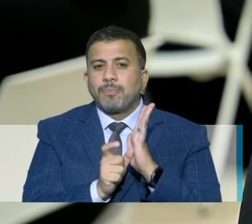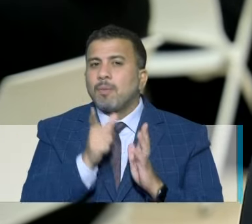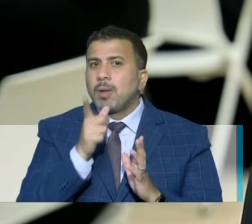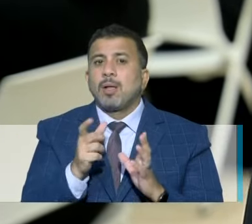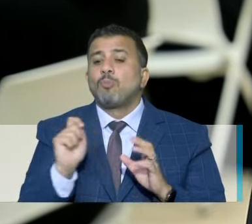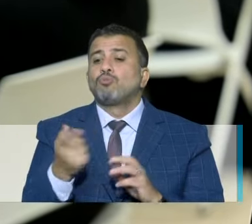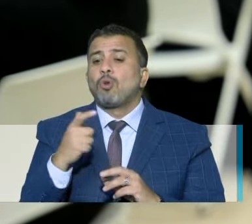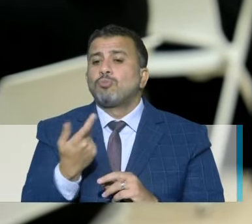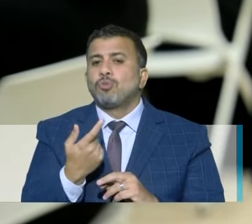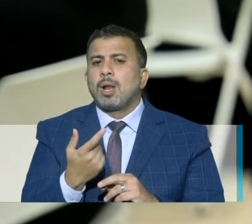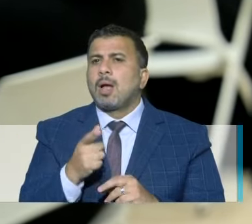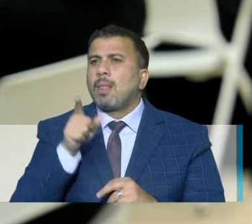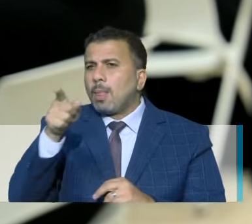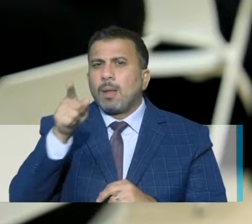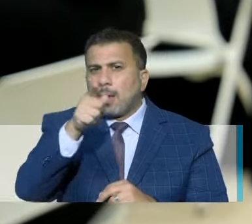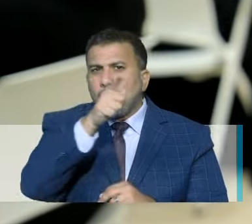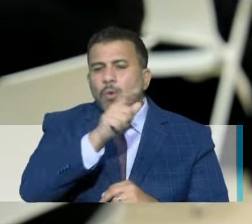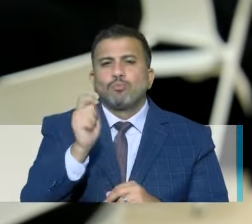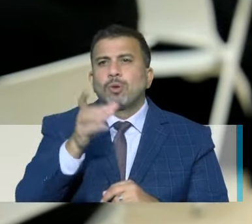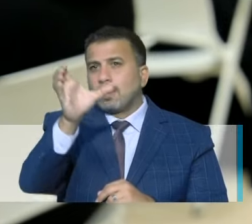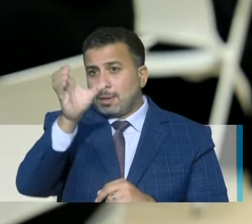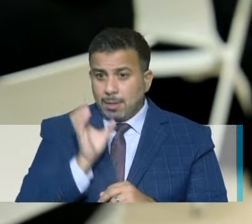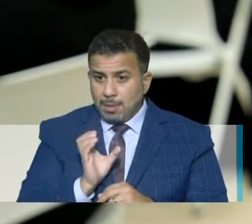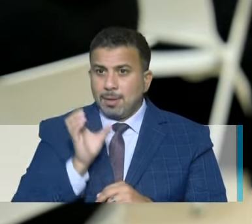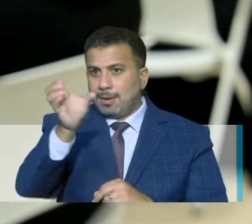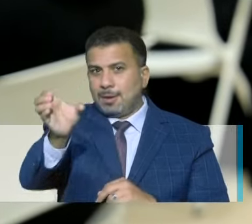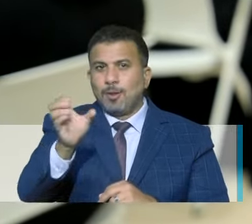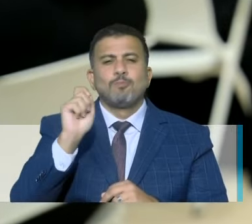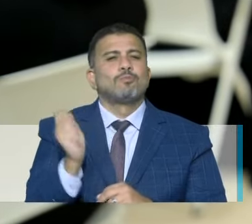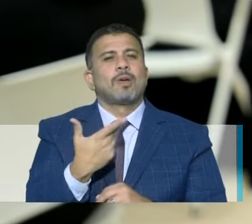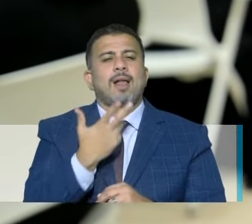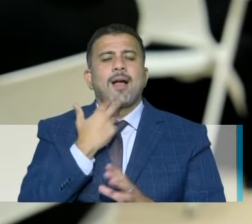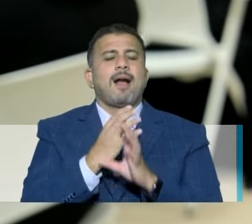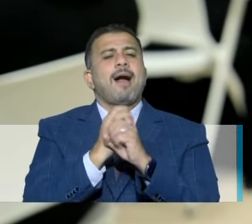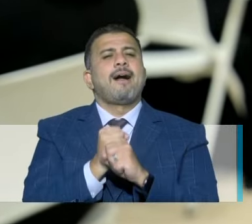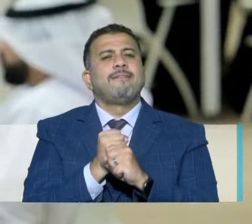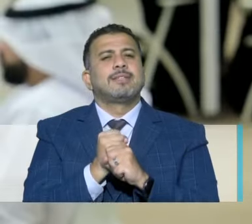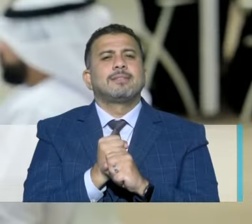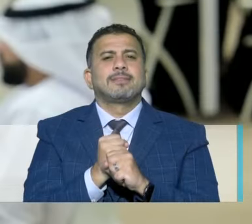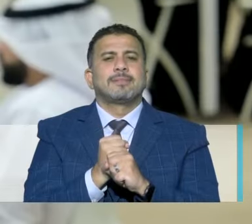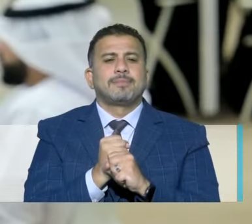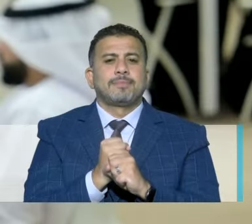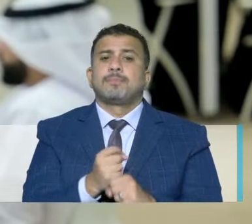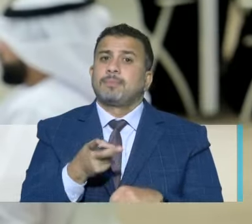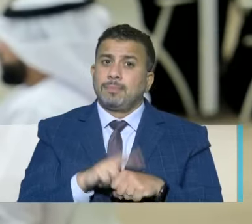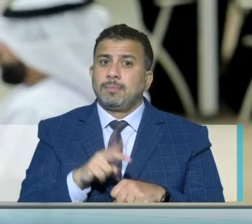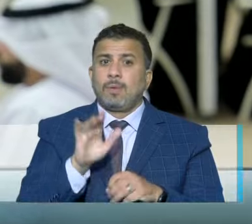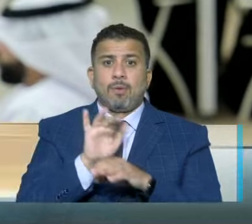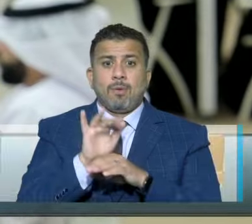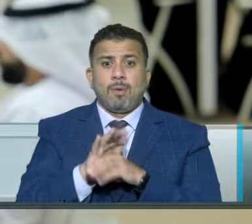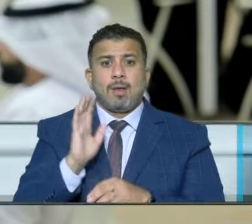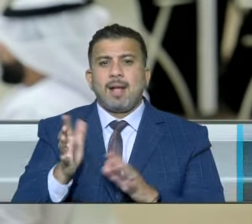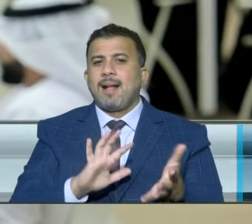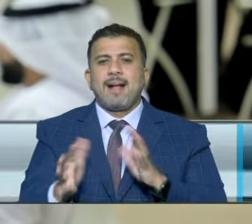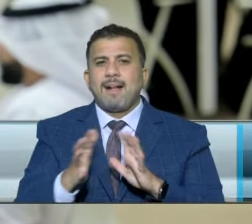يضمن السرعة والدقة في الاستدلال على الوثائق وإرجاعها إلى أماكنها وتيسير حفظ الوثائق وحمايتها. تم من خلال هذه الورشة شرح